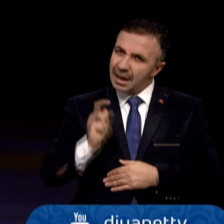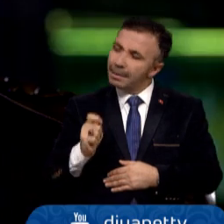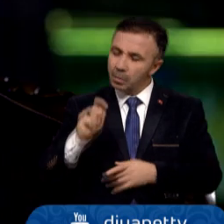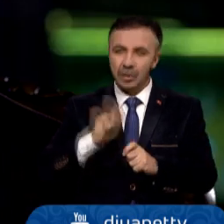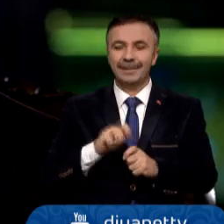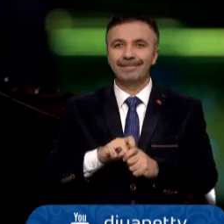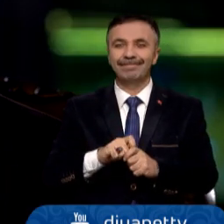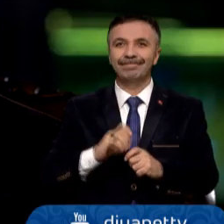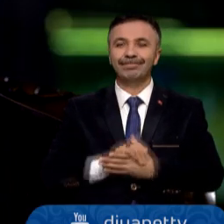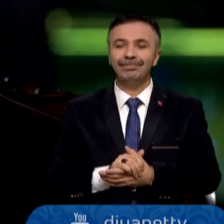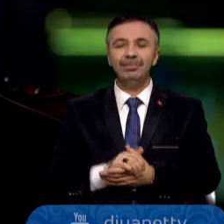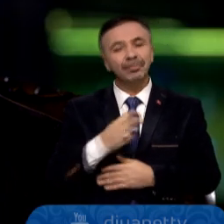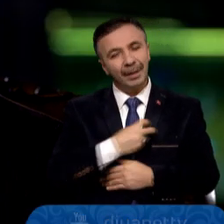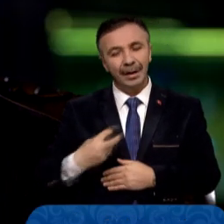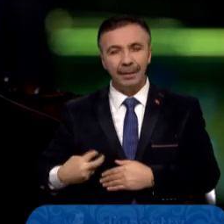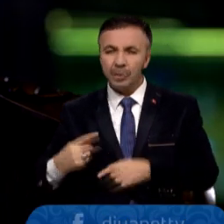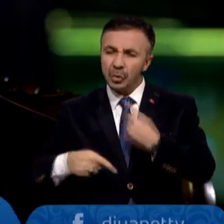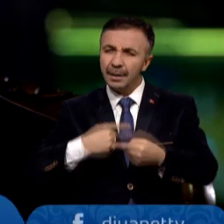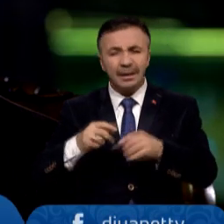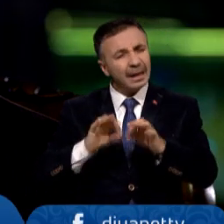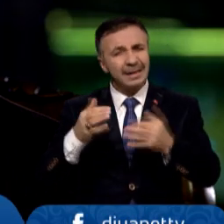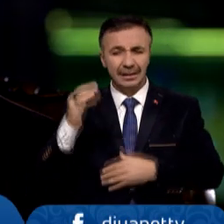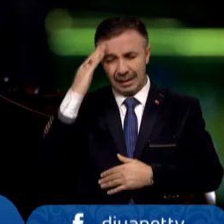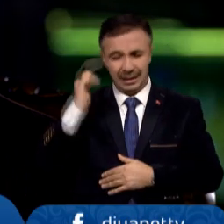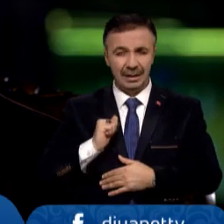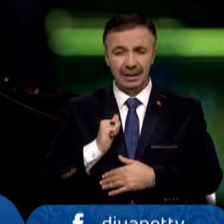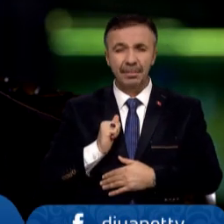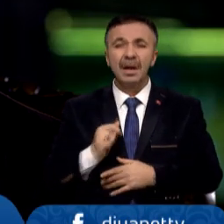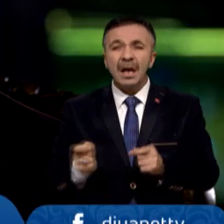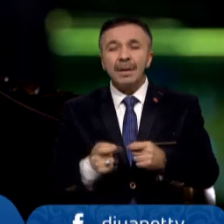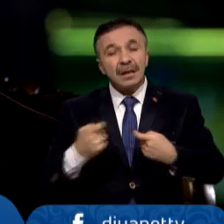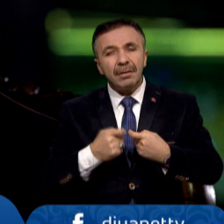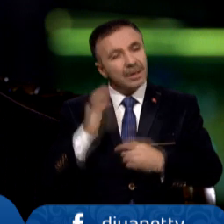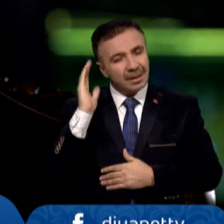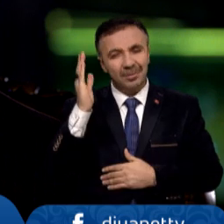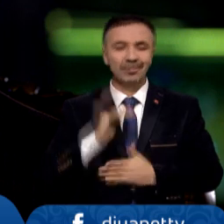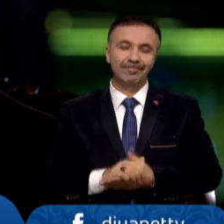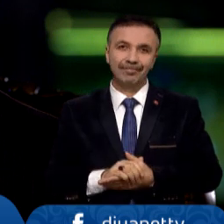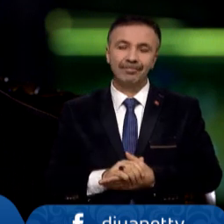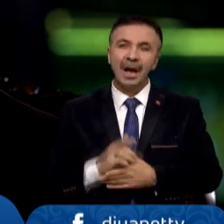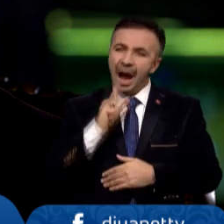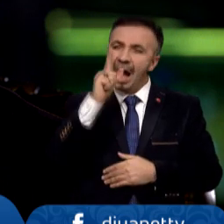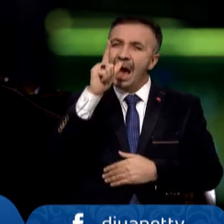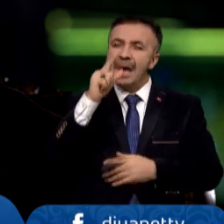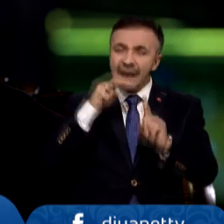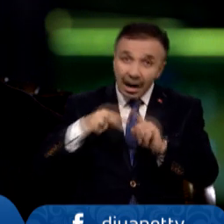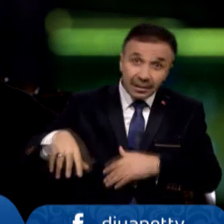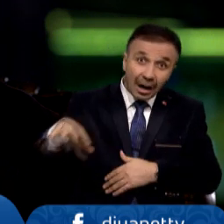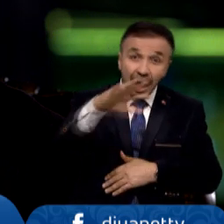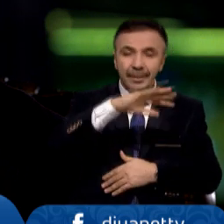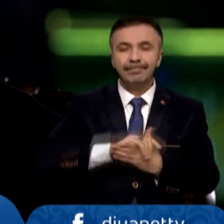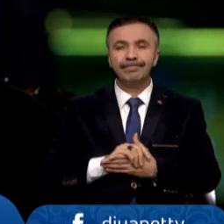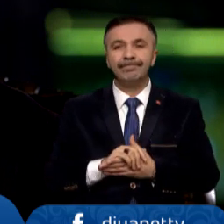getirdi Peygamberimiz zamanında nasıldı Bedriye gidiyoruz bu Hey